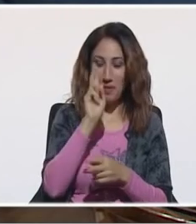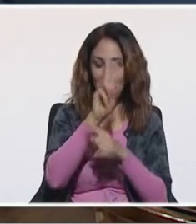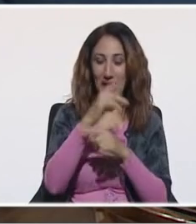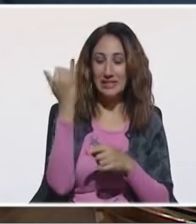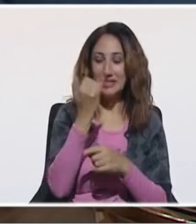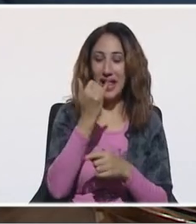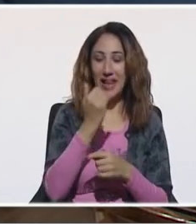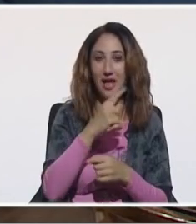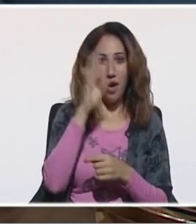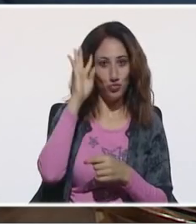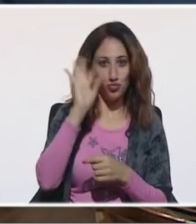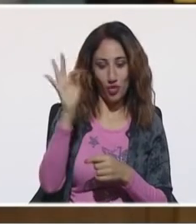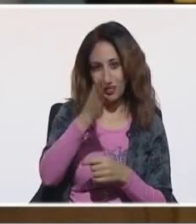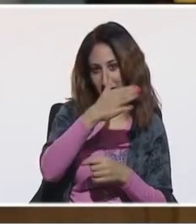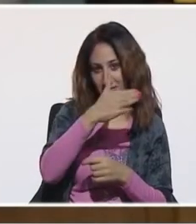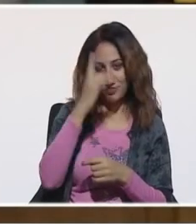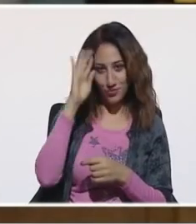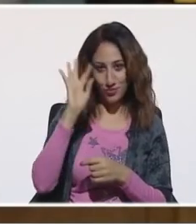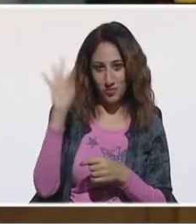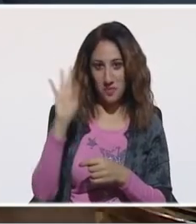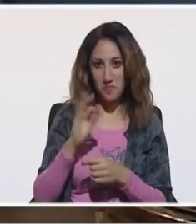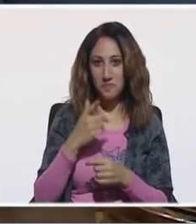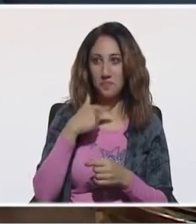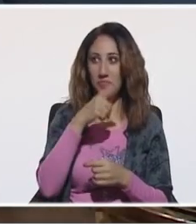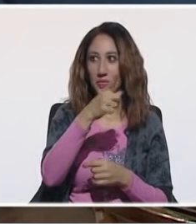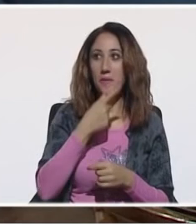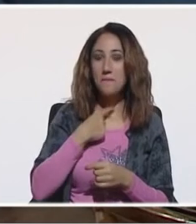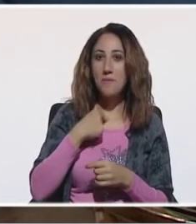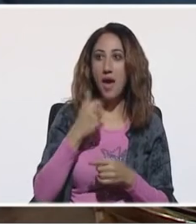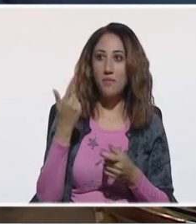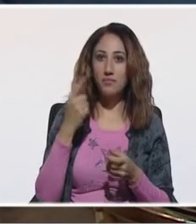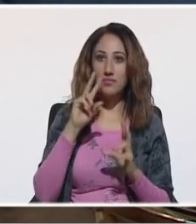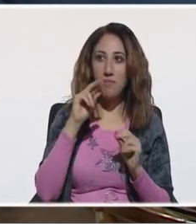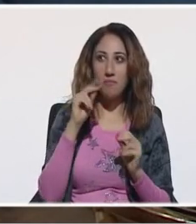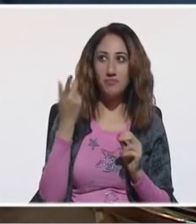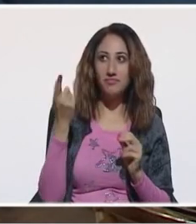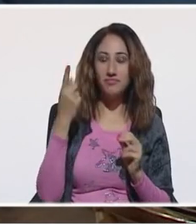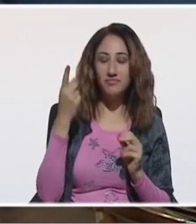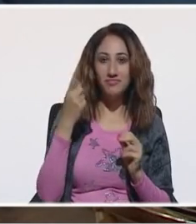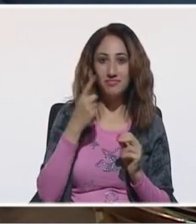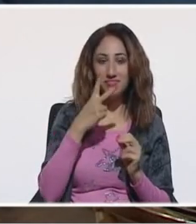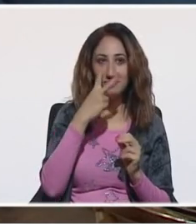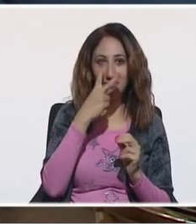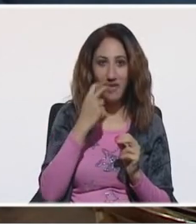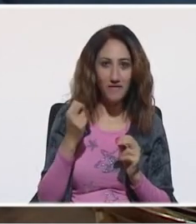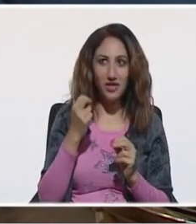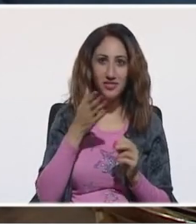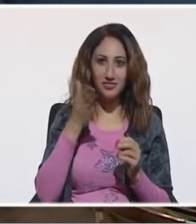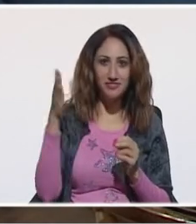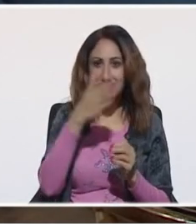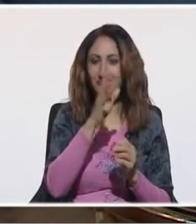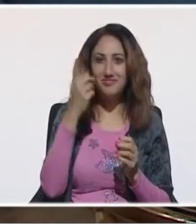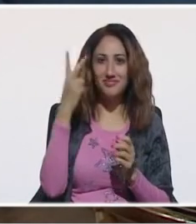عبير نصحى عنها. طب بتحب المغامره؟ لا المغامرات لا، ملناش في سكه المغامرات